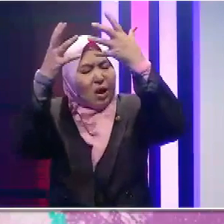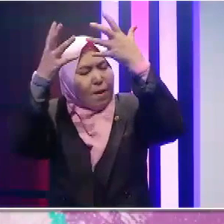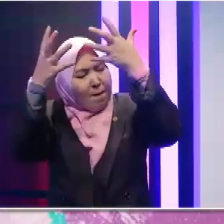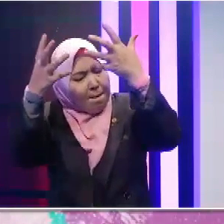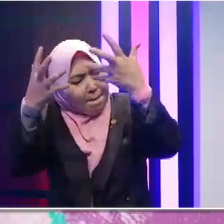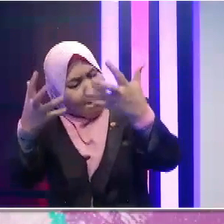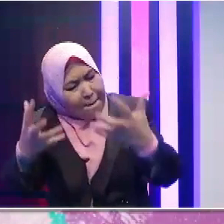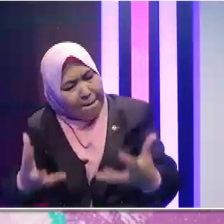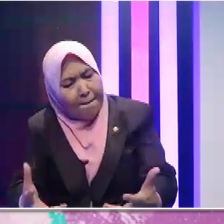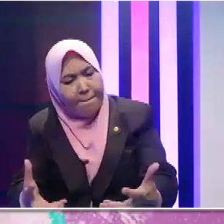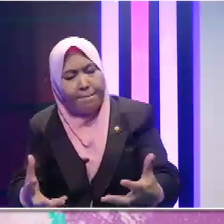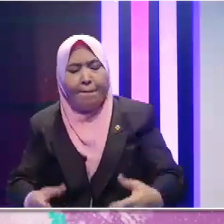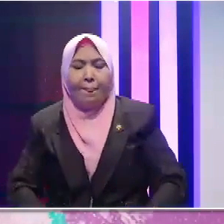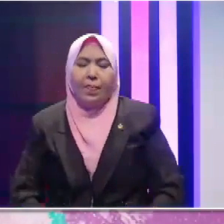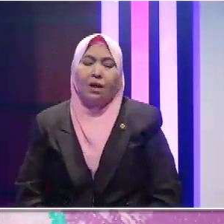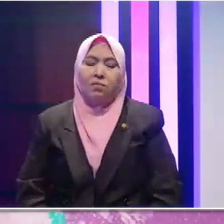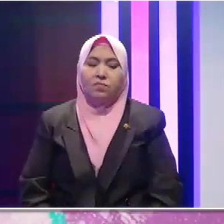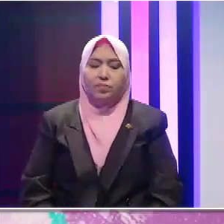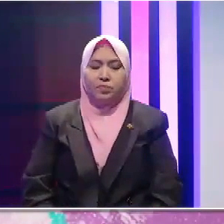شديدا